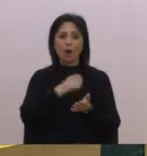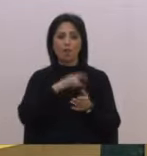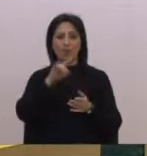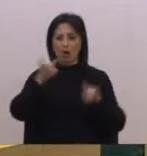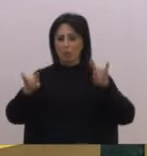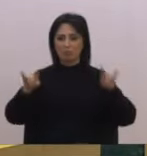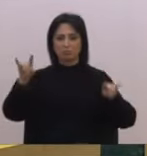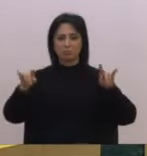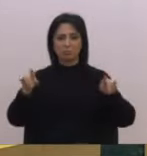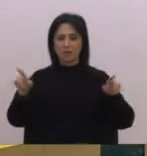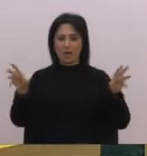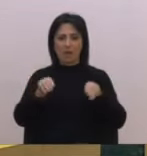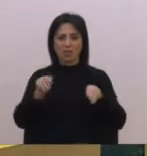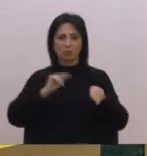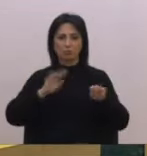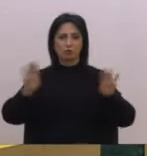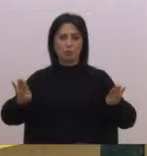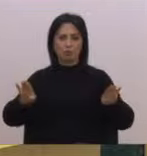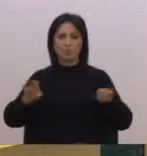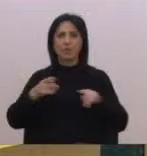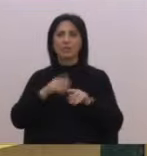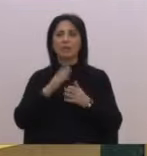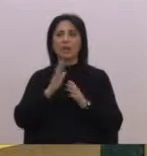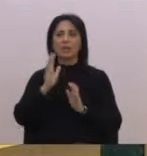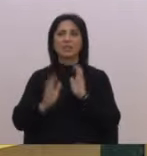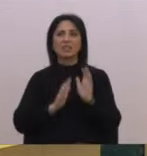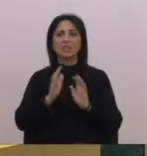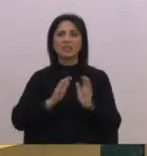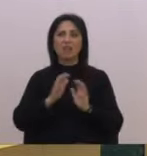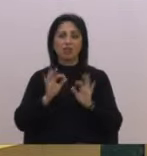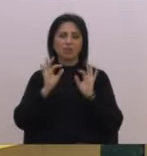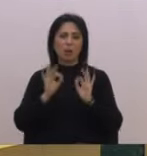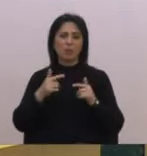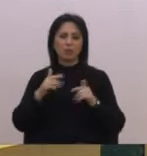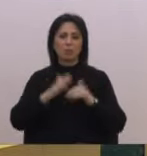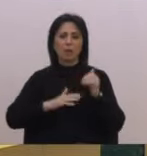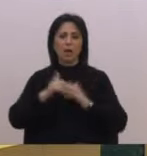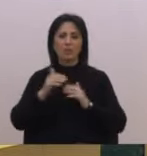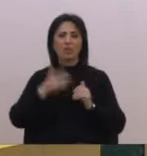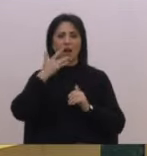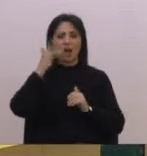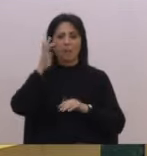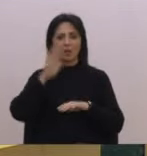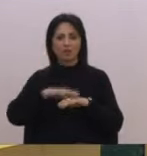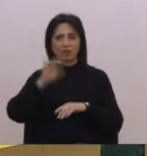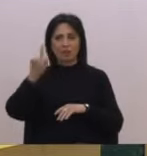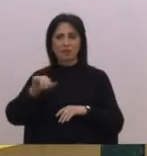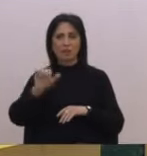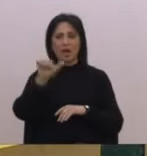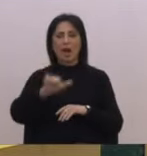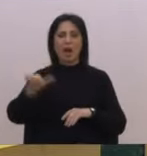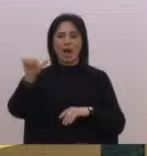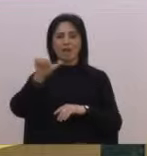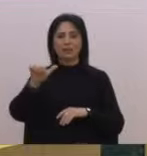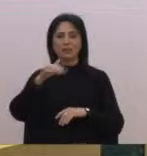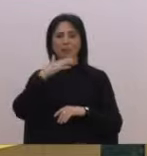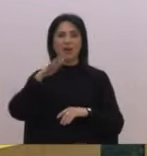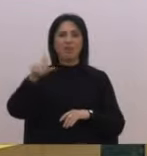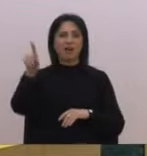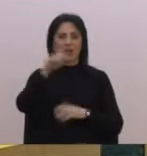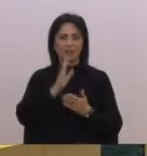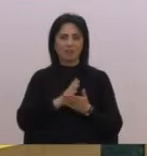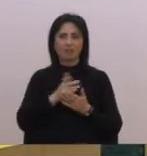აეროპორტი, რომელიც ერთად ფუნქციონირებს. Ეს არის საერთაშორისო გამართლებული პრაქტიკა, როგორც ამერიკის შეერთებულ შტატებში, აზიის მრავალ